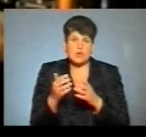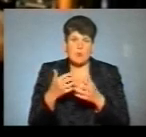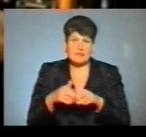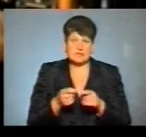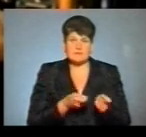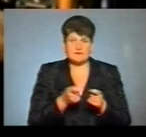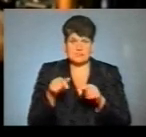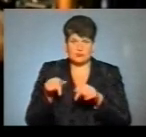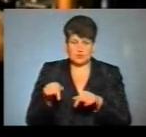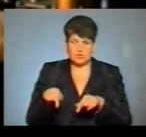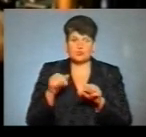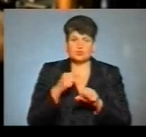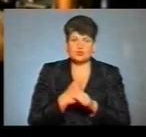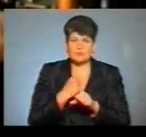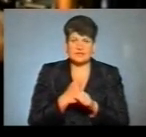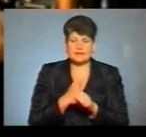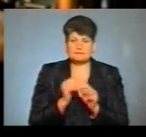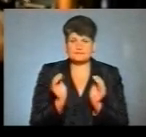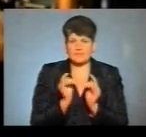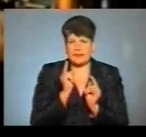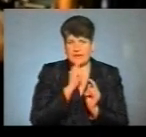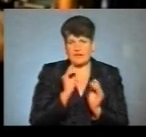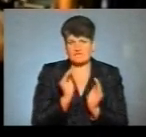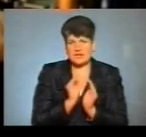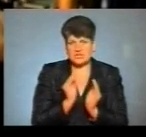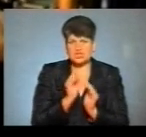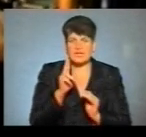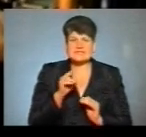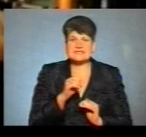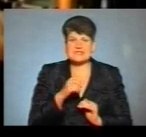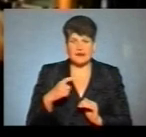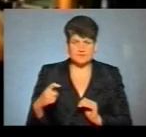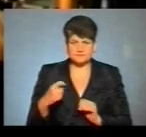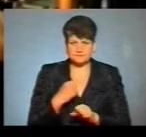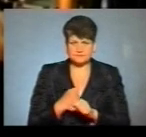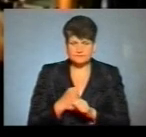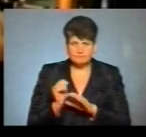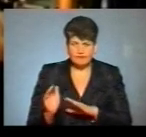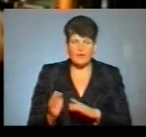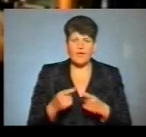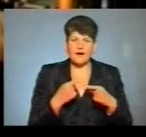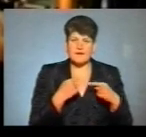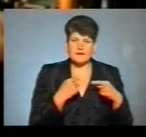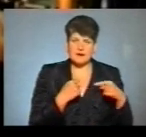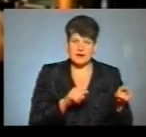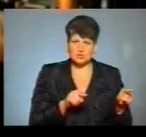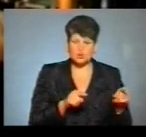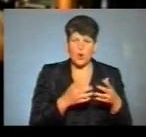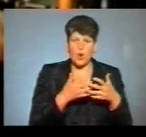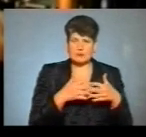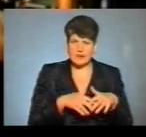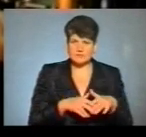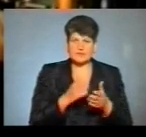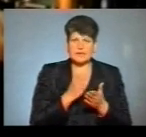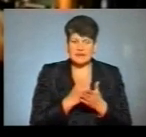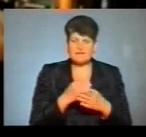обладнання ми перевеземо сюди, щоб тут зробити такий невеличкий цех. От, а решту обладнання,